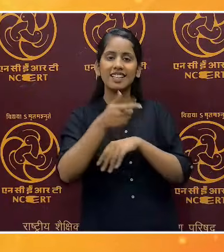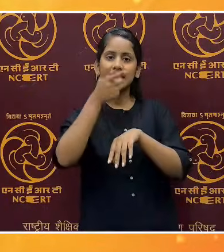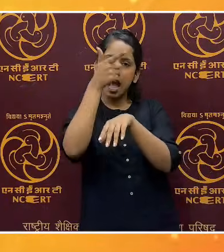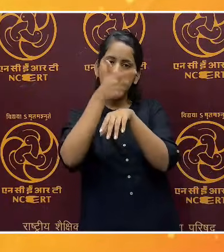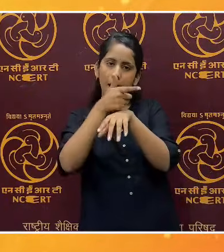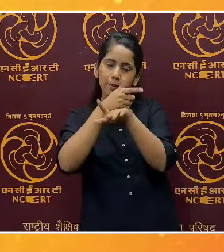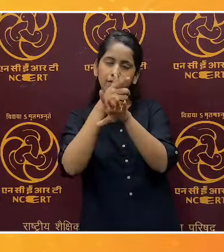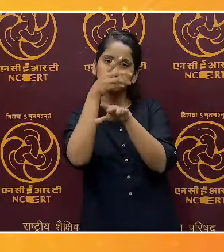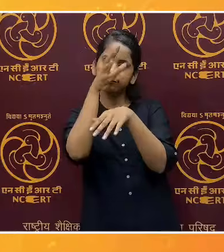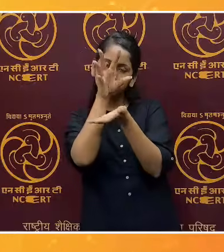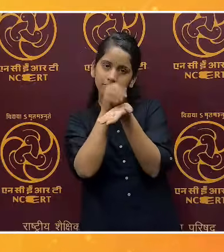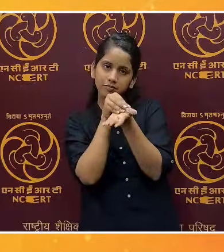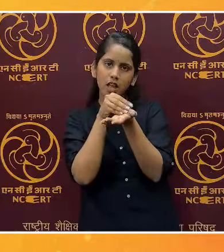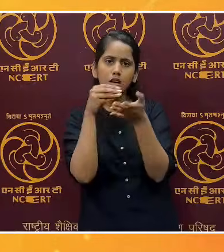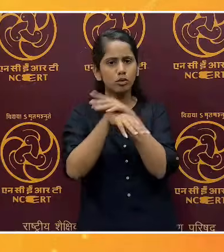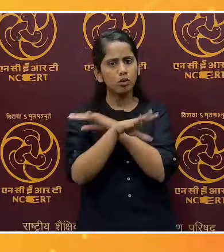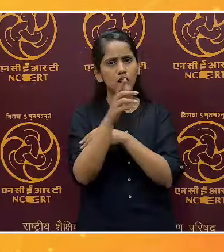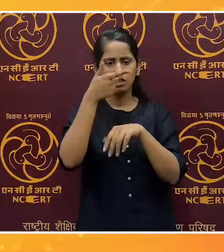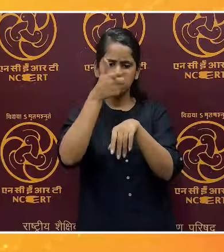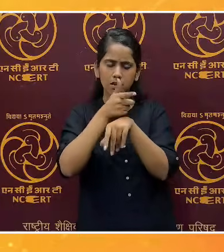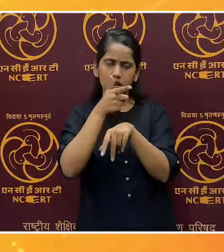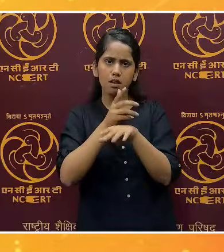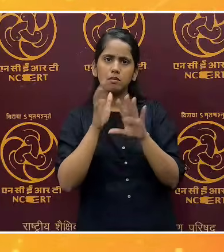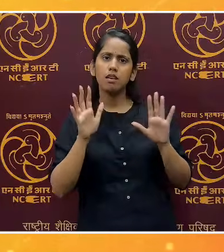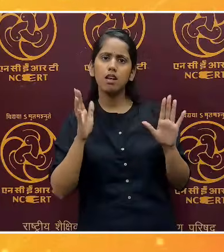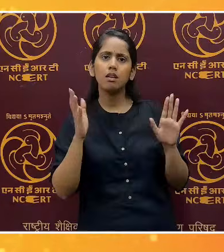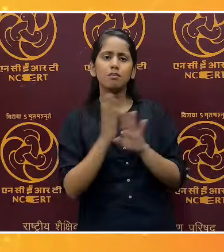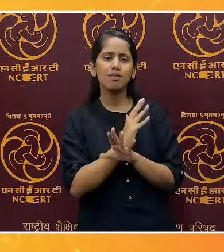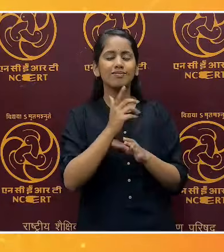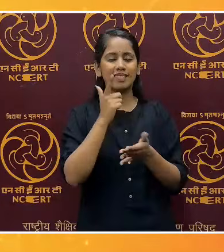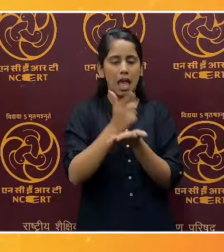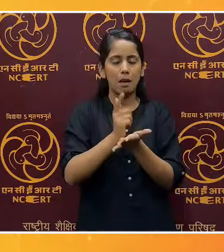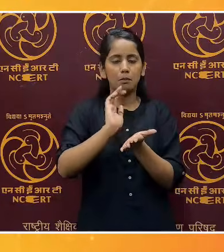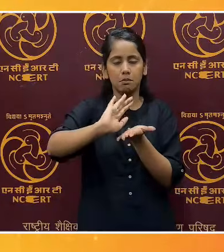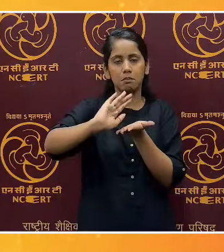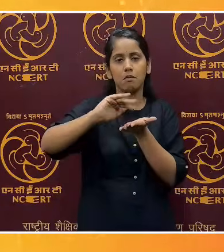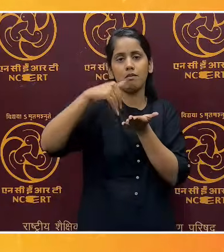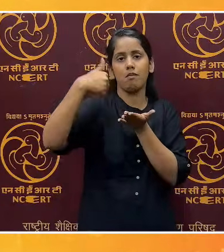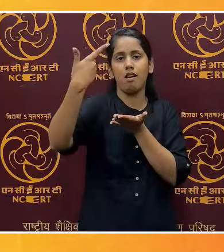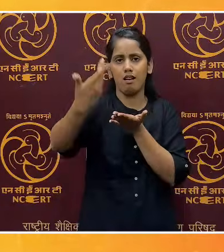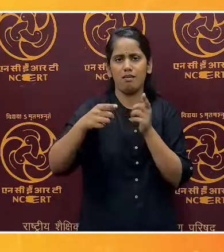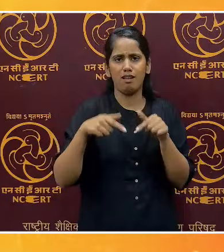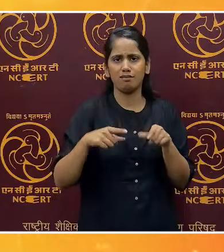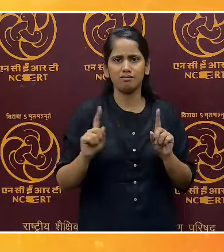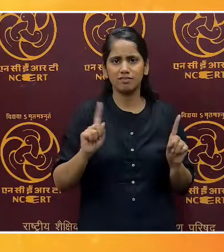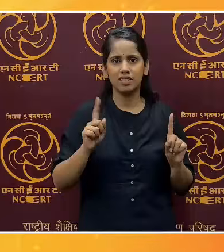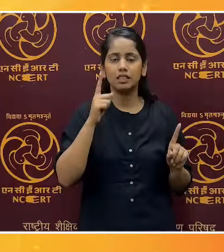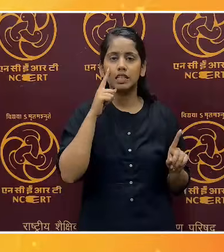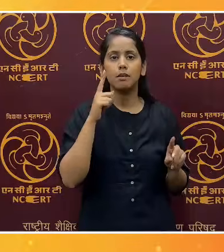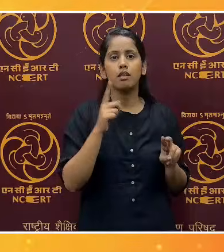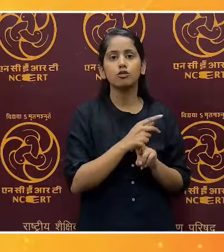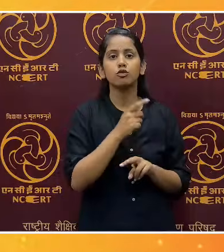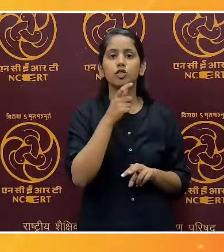है। फोन में भी तो कैमरा होता है। वो तो बाद में आया ना। मतलब? चाचा फोटोग्राफर हैं, वो कल आ रहे